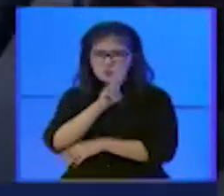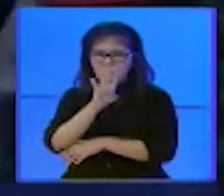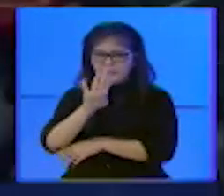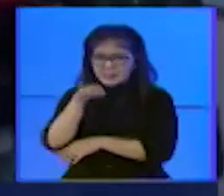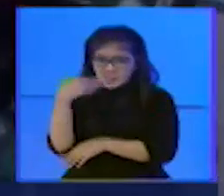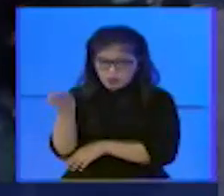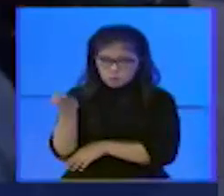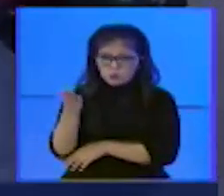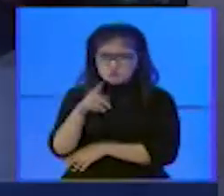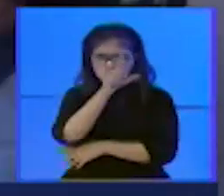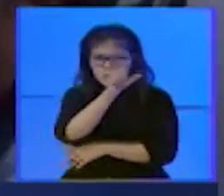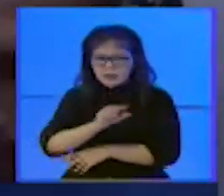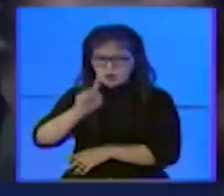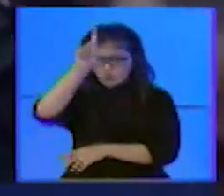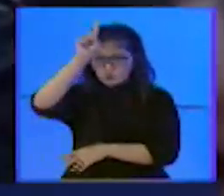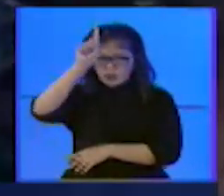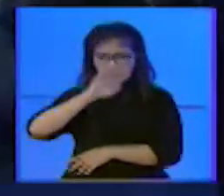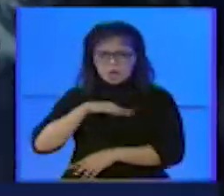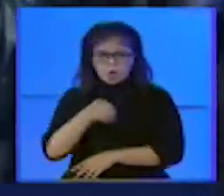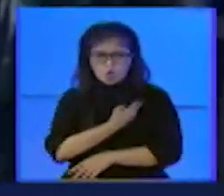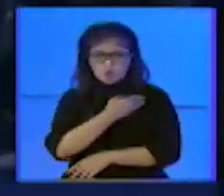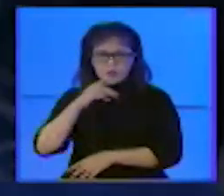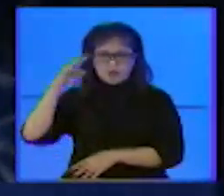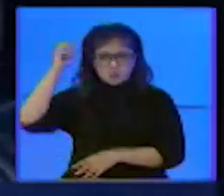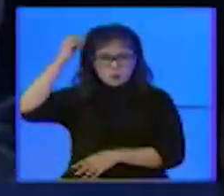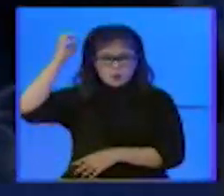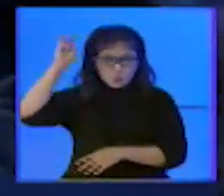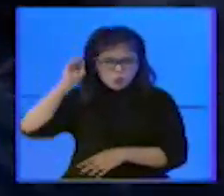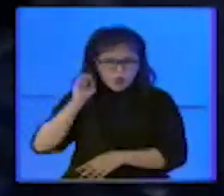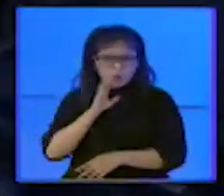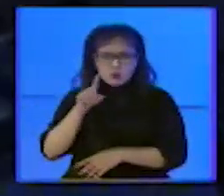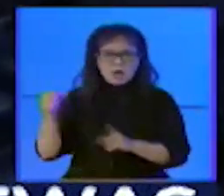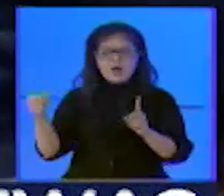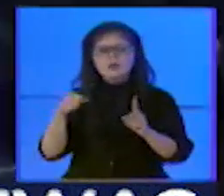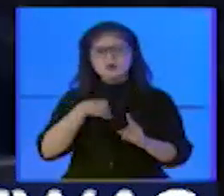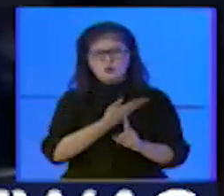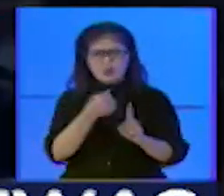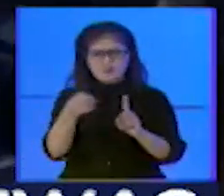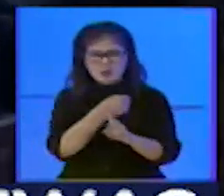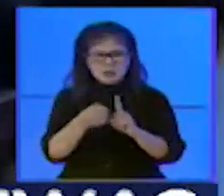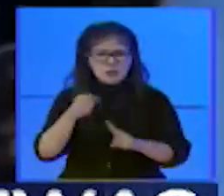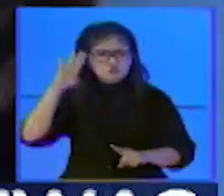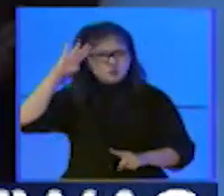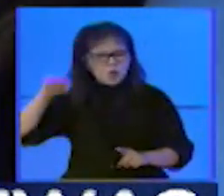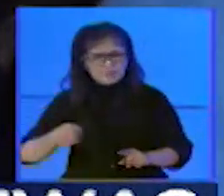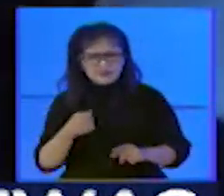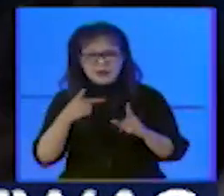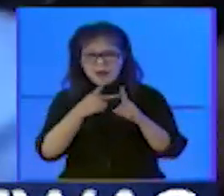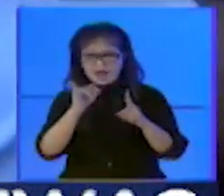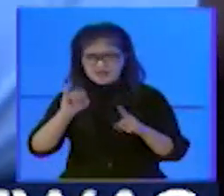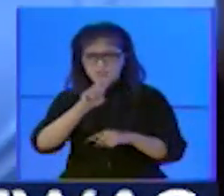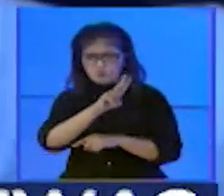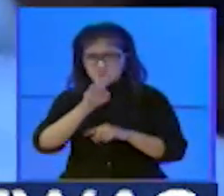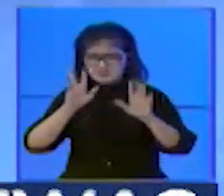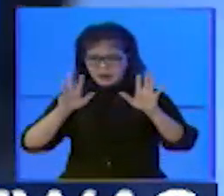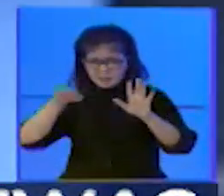Sumatera Utara. Korban luka parah di kepala setelah menjadi korban penganiayaan suaminya, HI 29 tahun. Saat jasad korban